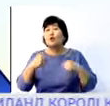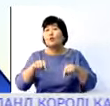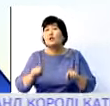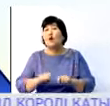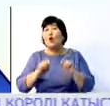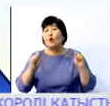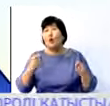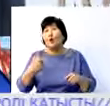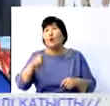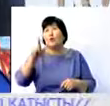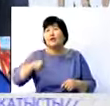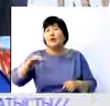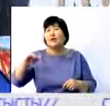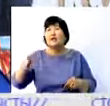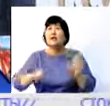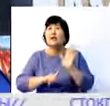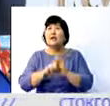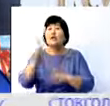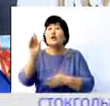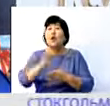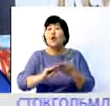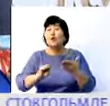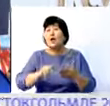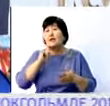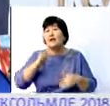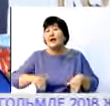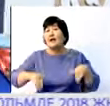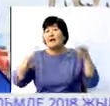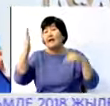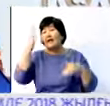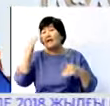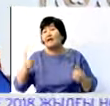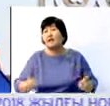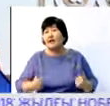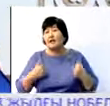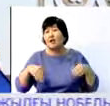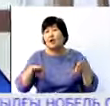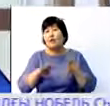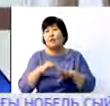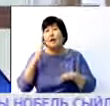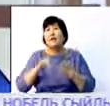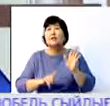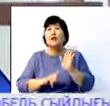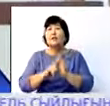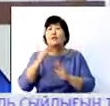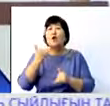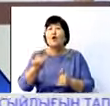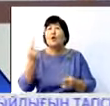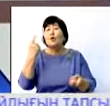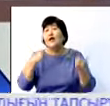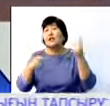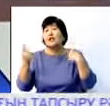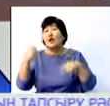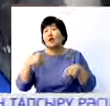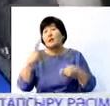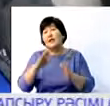Сол үйірме шәкірттерінің тырнақалды туындысы бол. Жас жеткіншектердің таланты мен талабын ұштап, қиялдарына қанат бітіру мақсатында олардың шығармалары